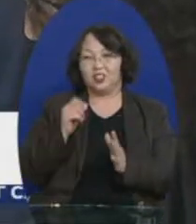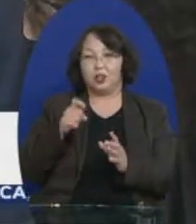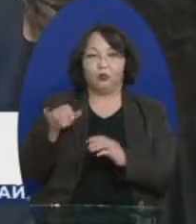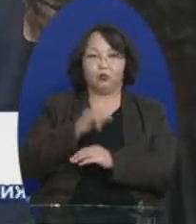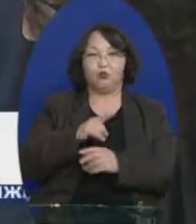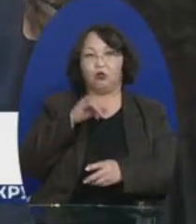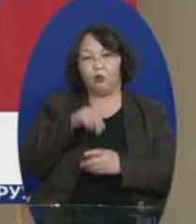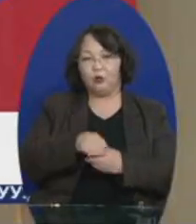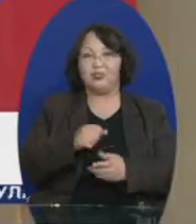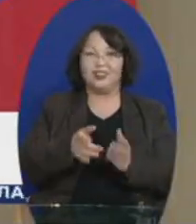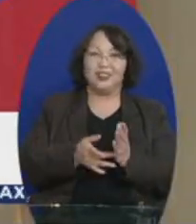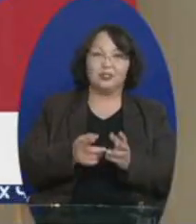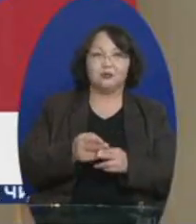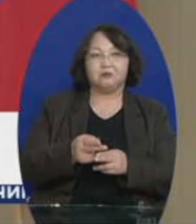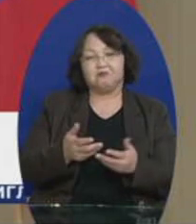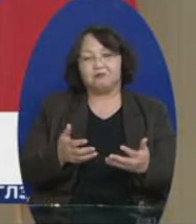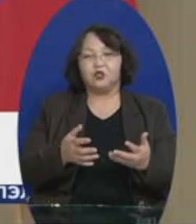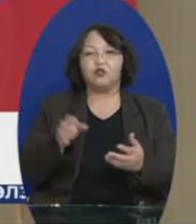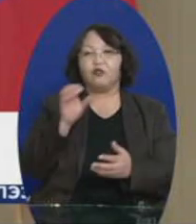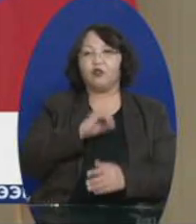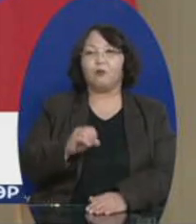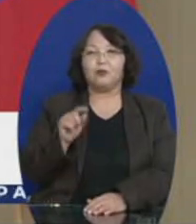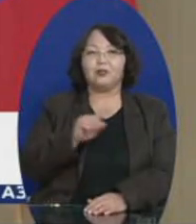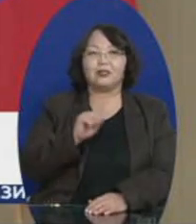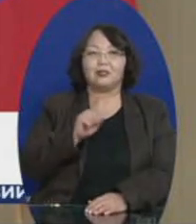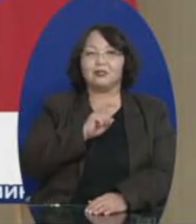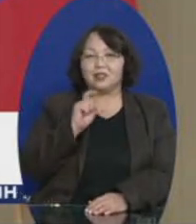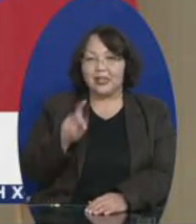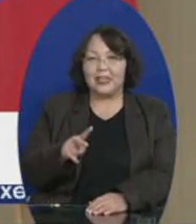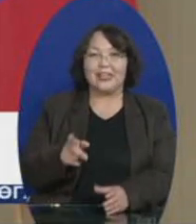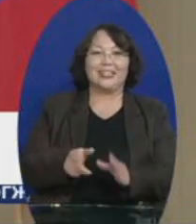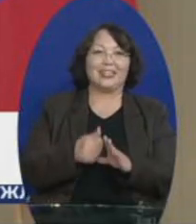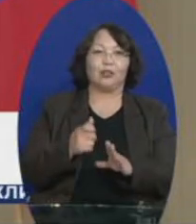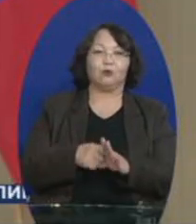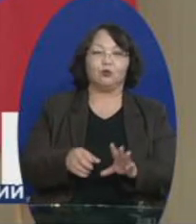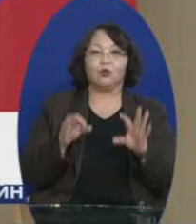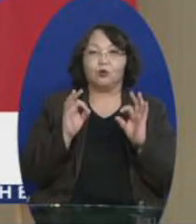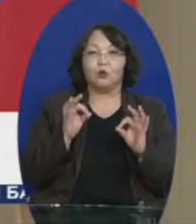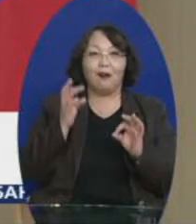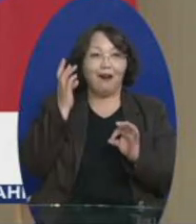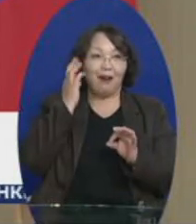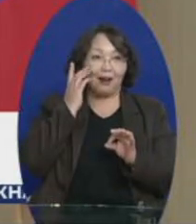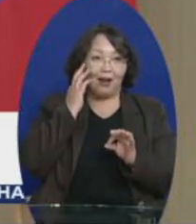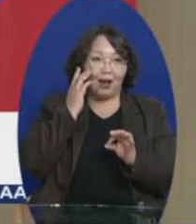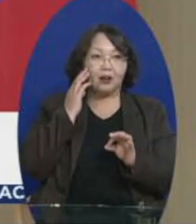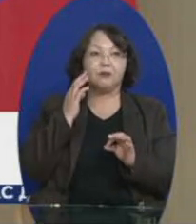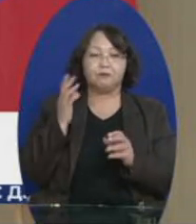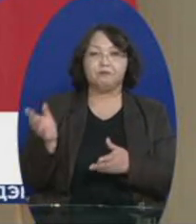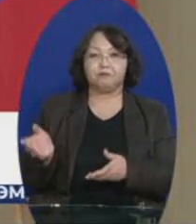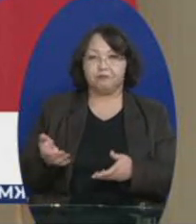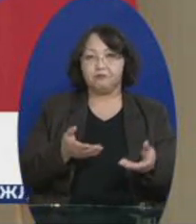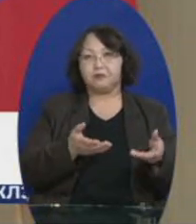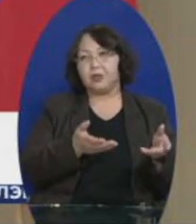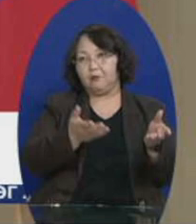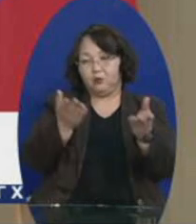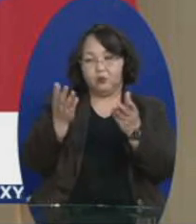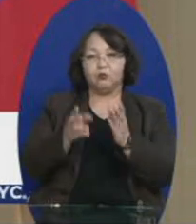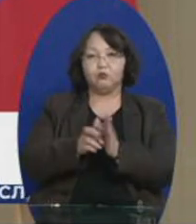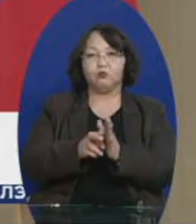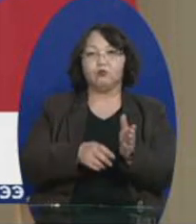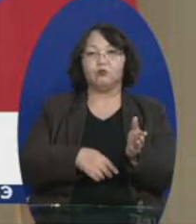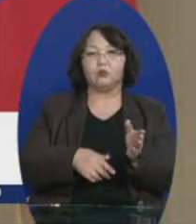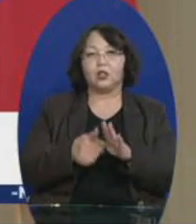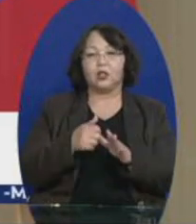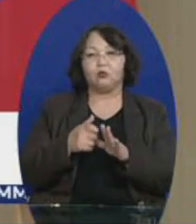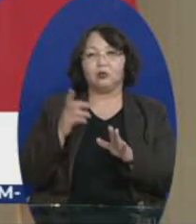хийх, ингээд Европын зах зээл рүү одоо бид нар татварын үнийн хөнгөлтэй нөхцлөөр гарах бас боломжтой байдаг. Ингээд татварын үнийн хөнгөлтэй нөхцлөөр